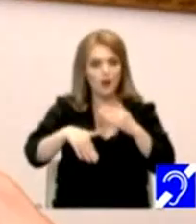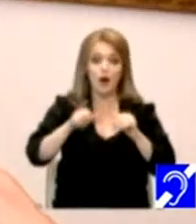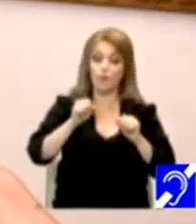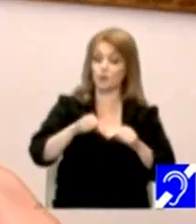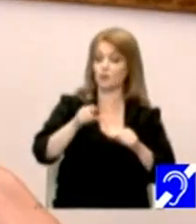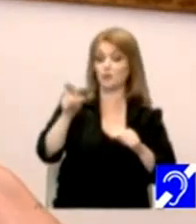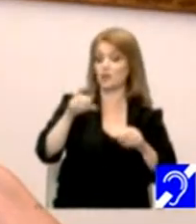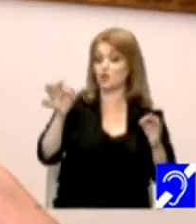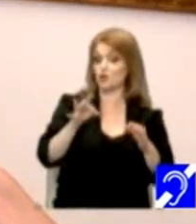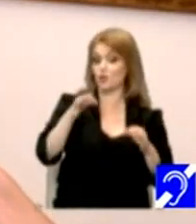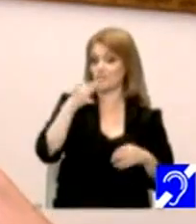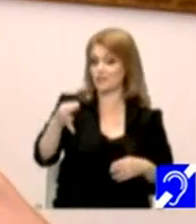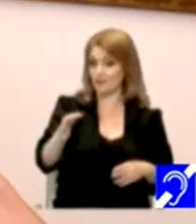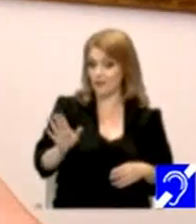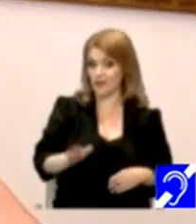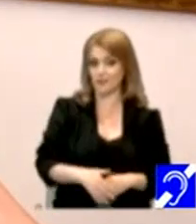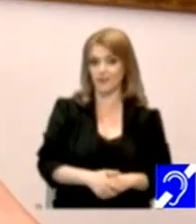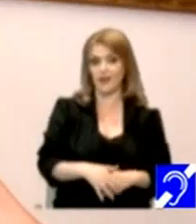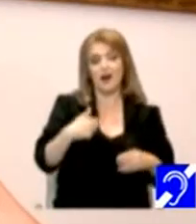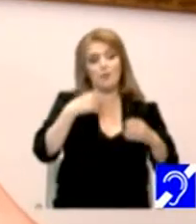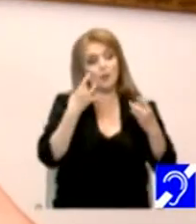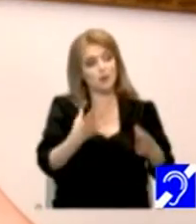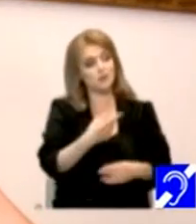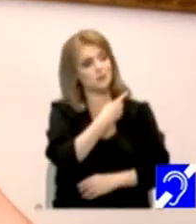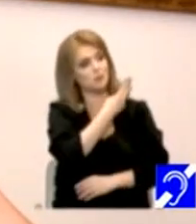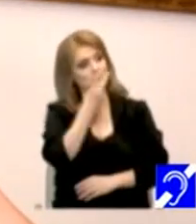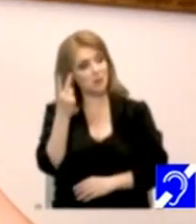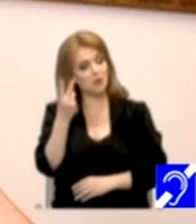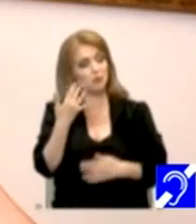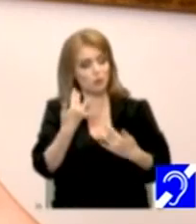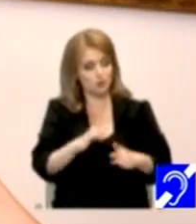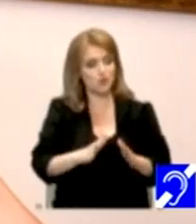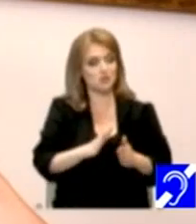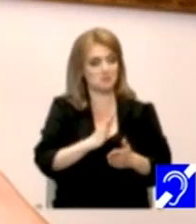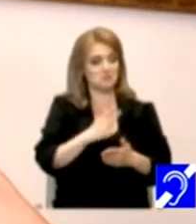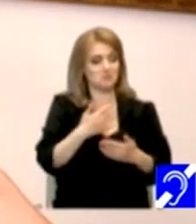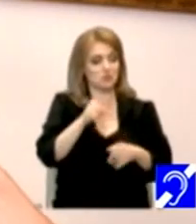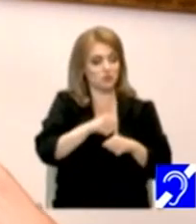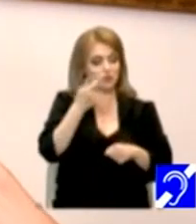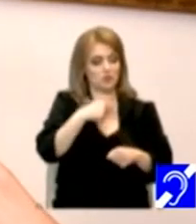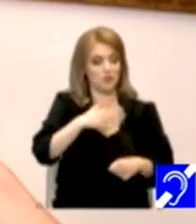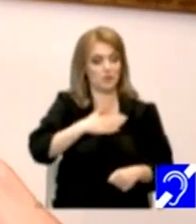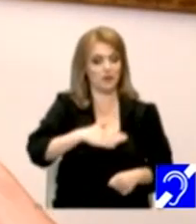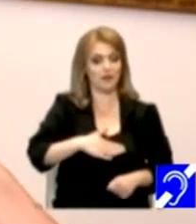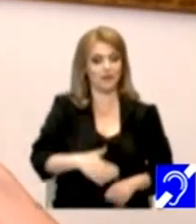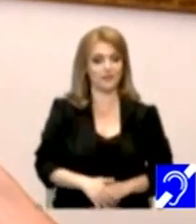nimic. Doar simplul fapt că îți întorci privirea către tabloul respectiv este în sine un pas înainte către deschiderea noastră